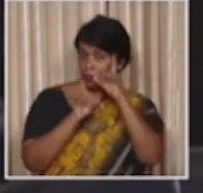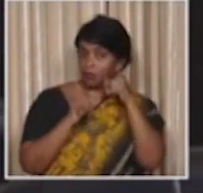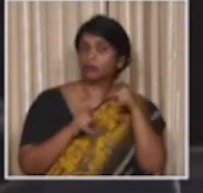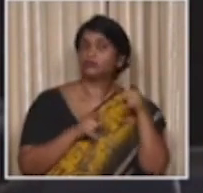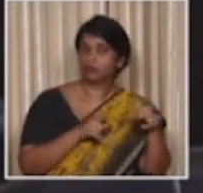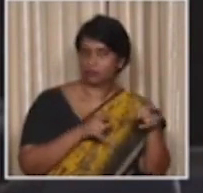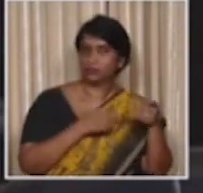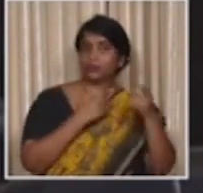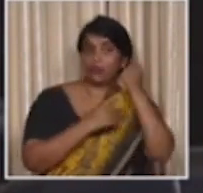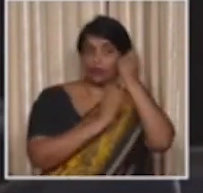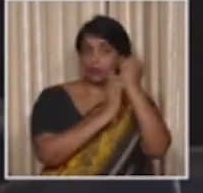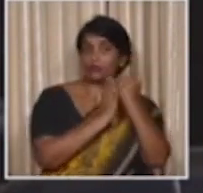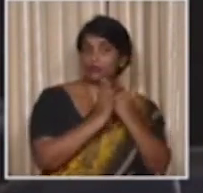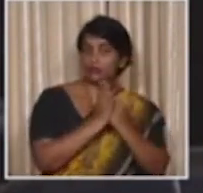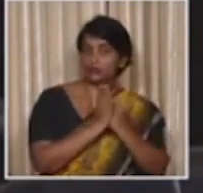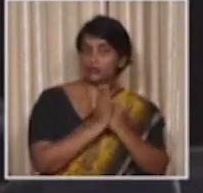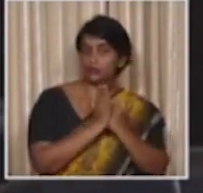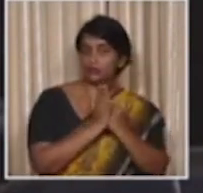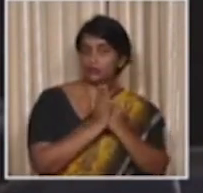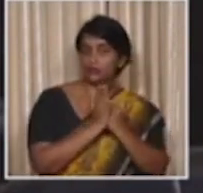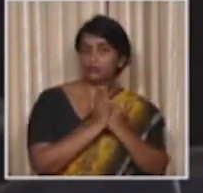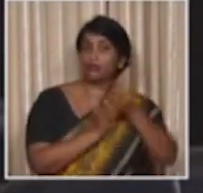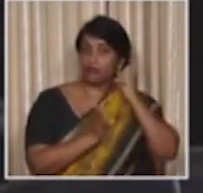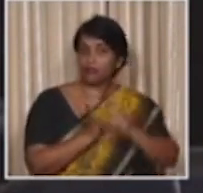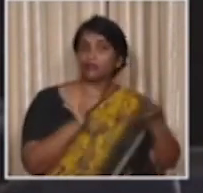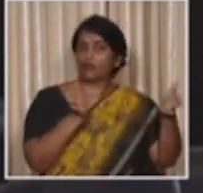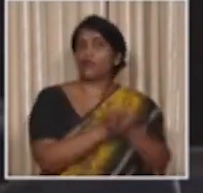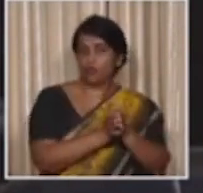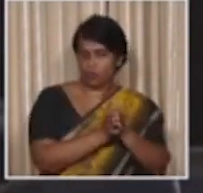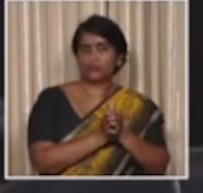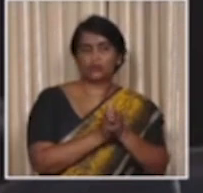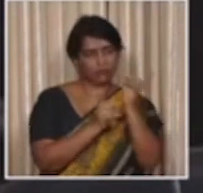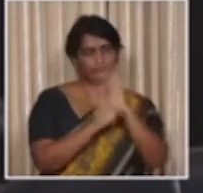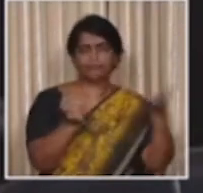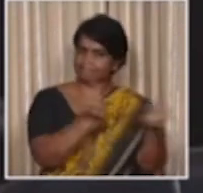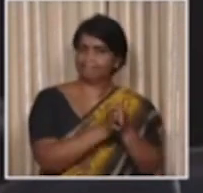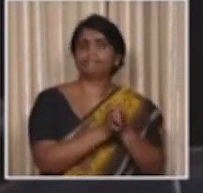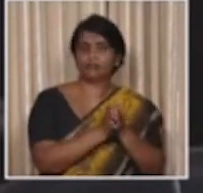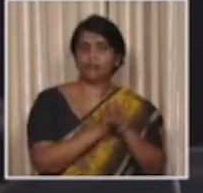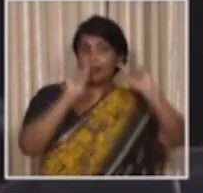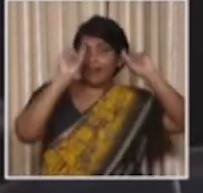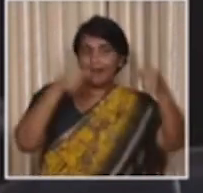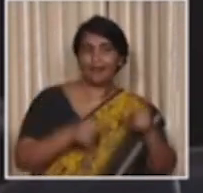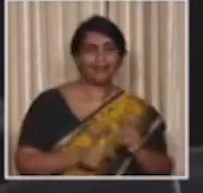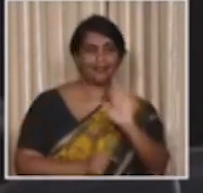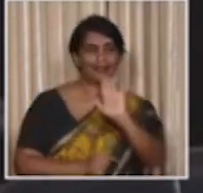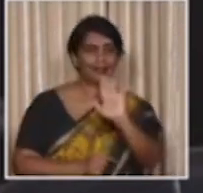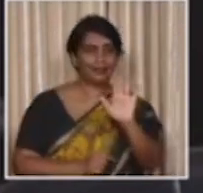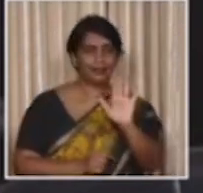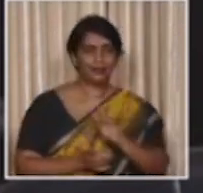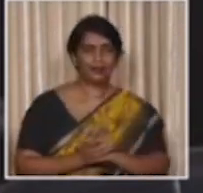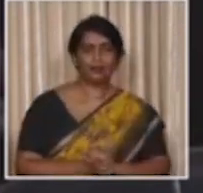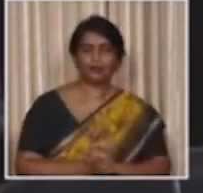මේ යෝජනා මේ යෝජනා සම්මතයේ කොටසක් විය යුතුයි ඍජුවම. වරහන් ඇතුලේ දාලා හරියන්නේ